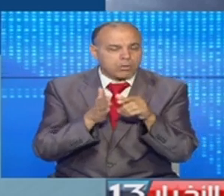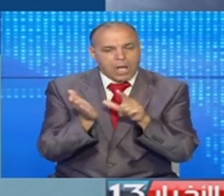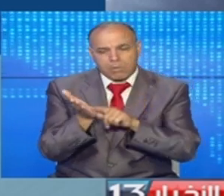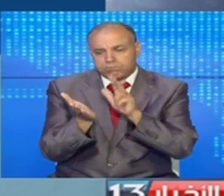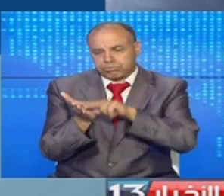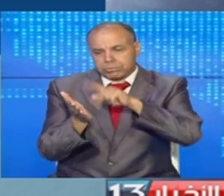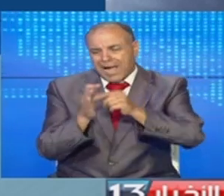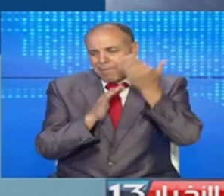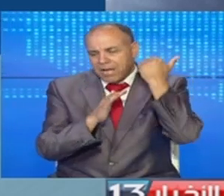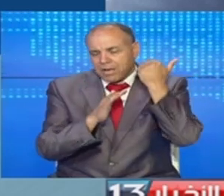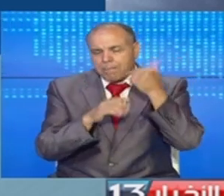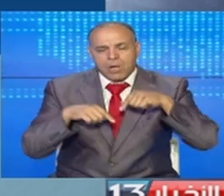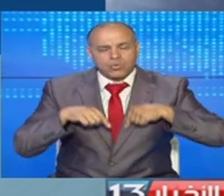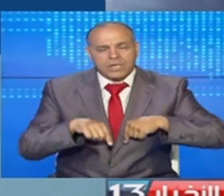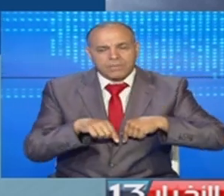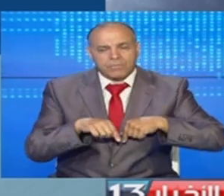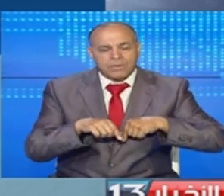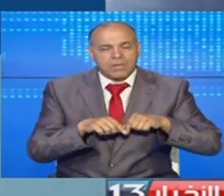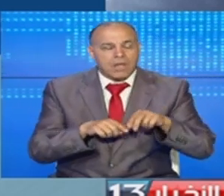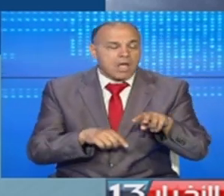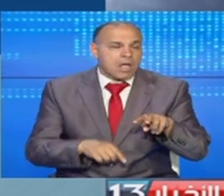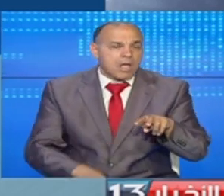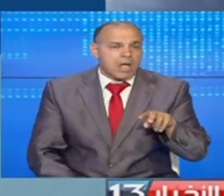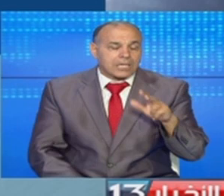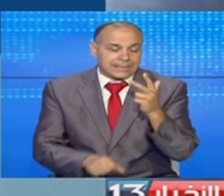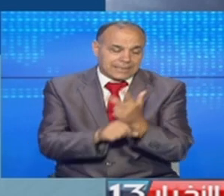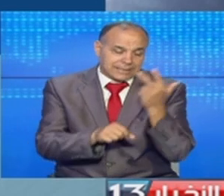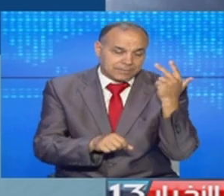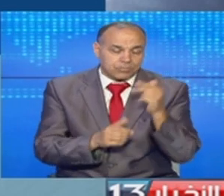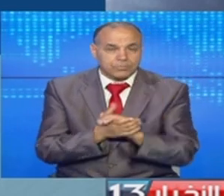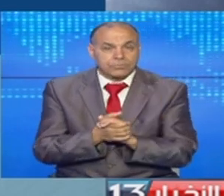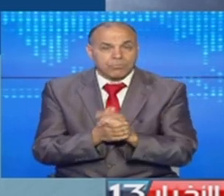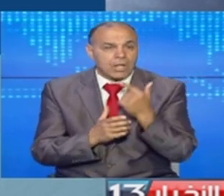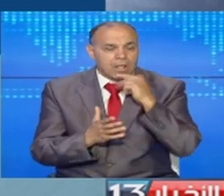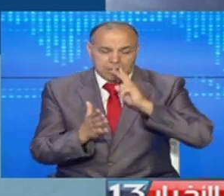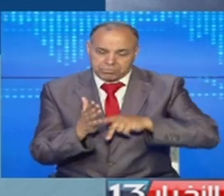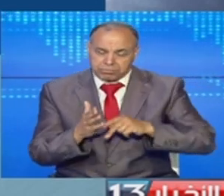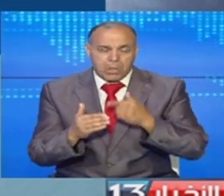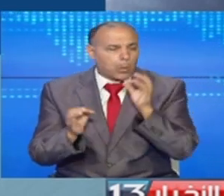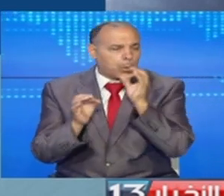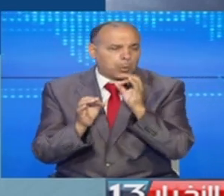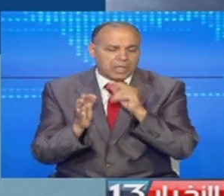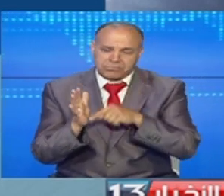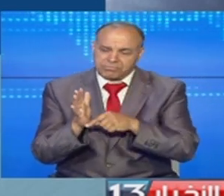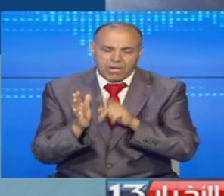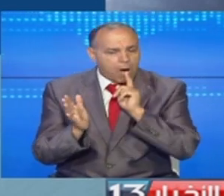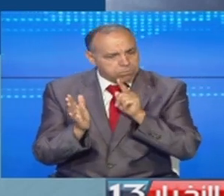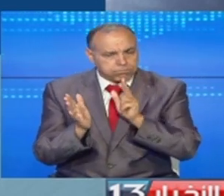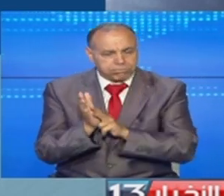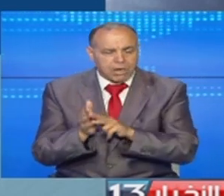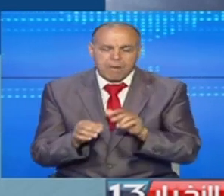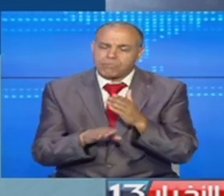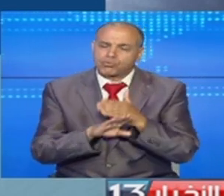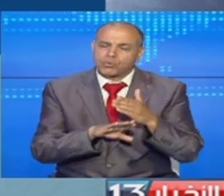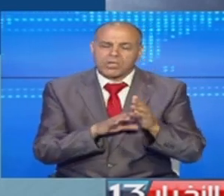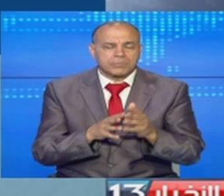بتطبيق الاتفاق الموقع مع الحكومة منذ حوالي 3 سنوات ولم يتم إلى حد الآن تنفيذه